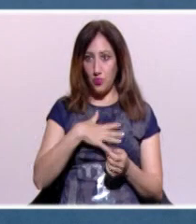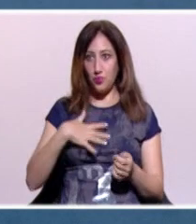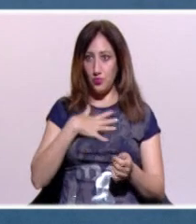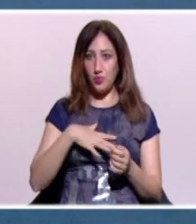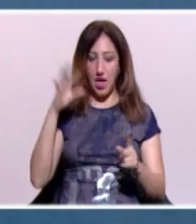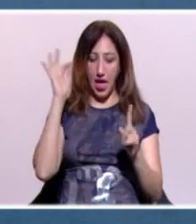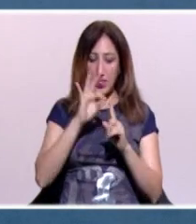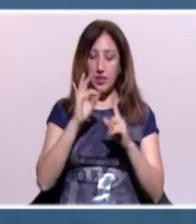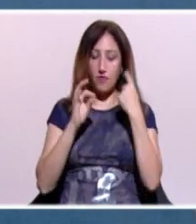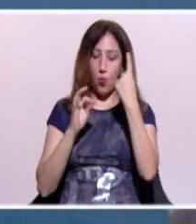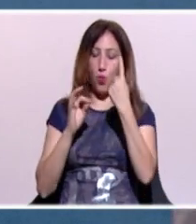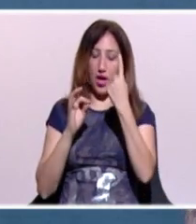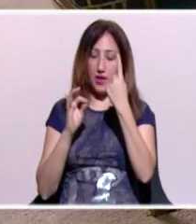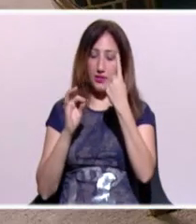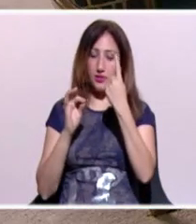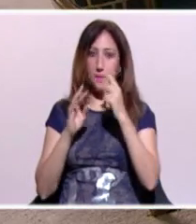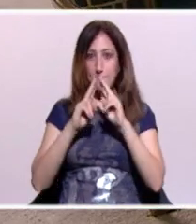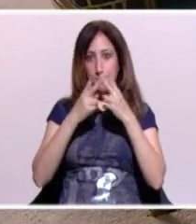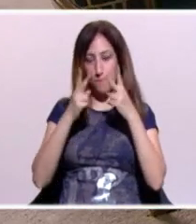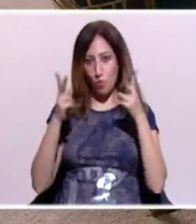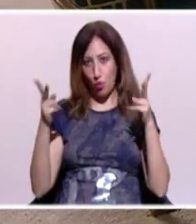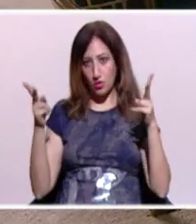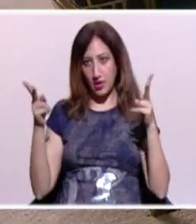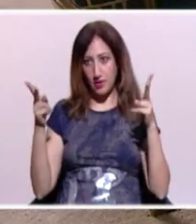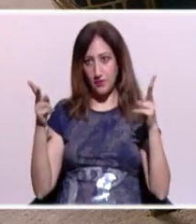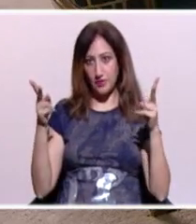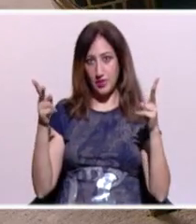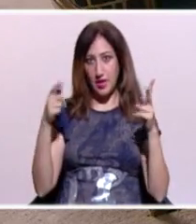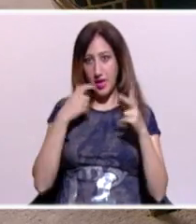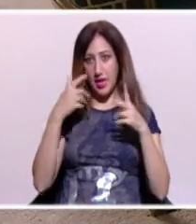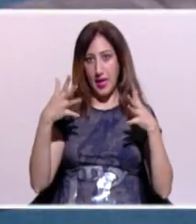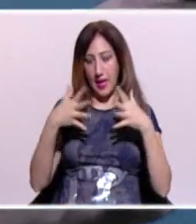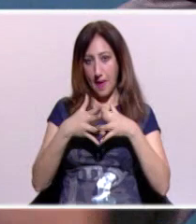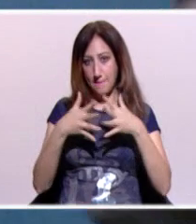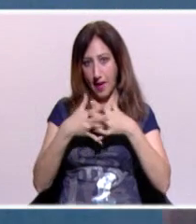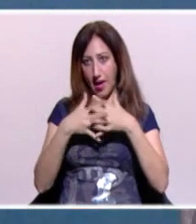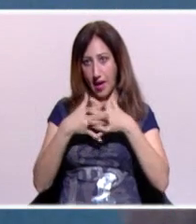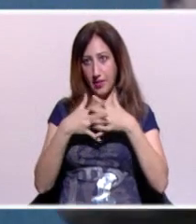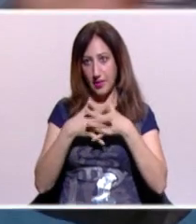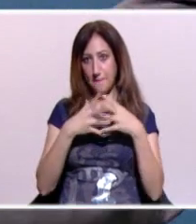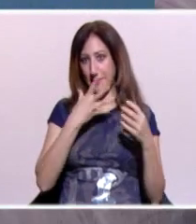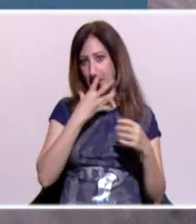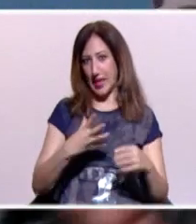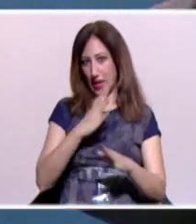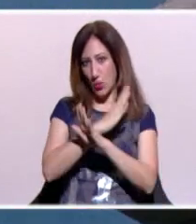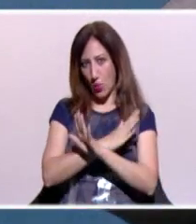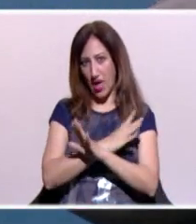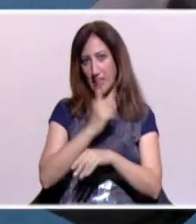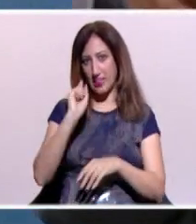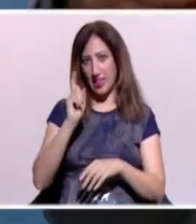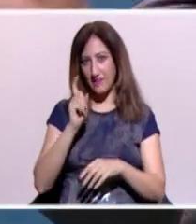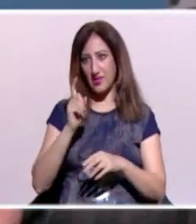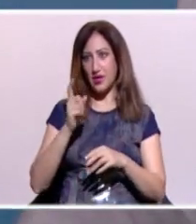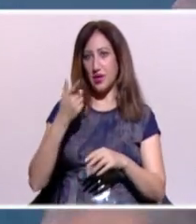والهدف واحد، بيختلف شويه تسلسل الجماعات دي من ساعة لما ظهرت الإخوان، وبعدين بقى التكفير والهجرة، وبعدين